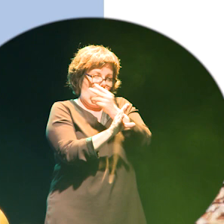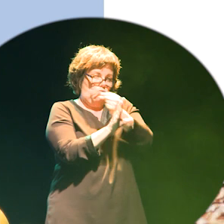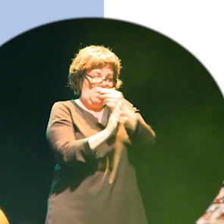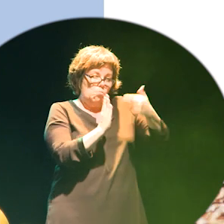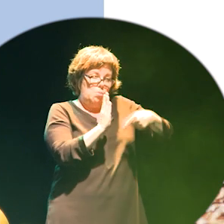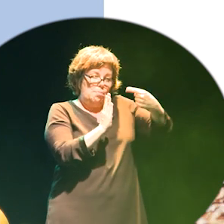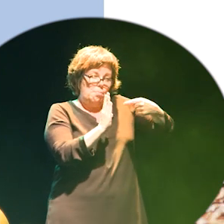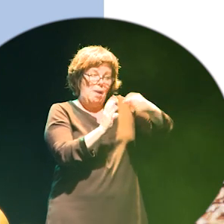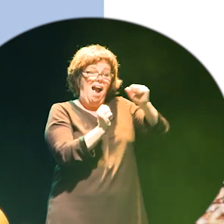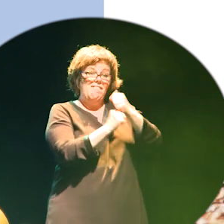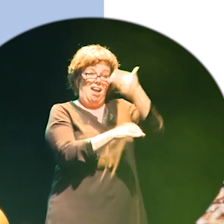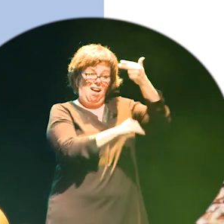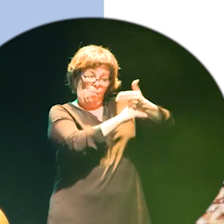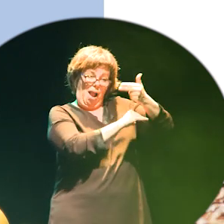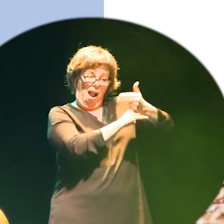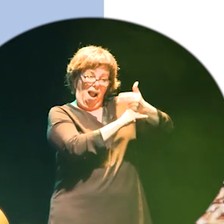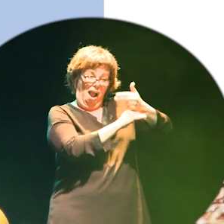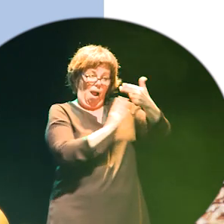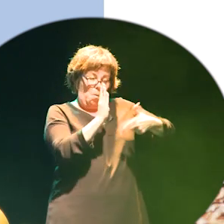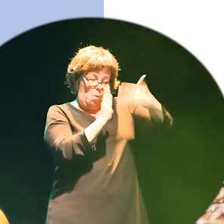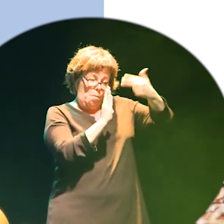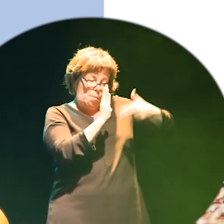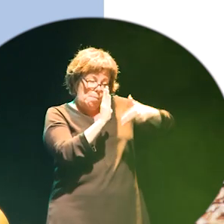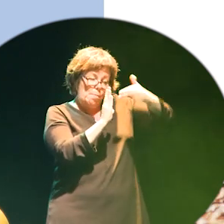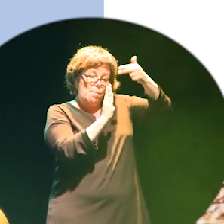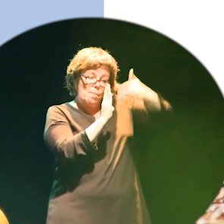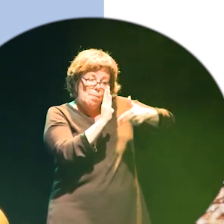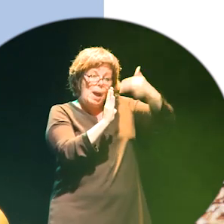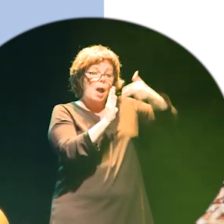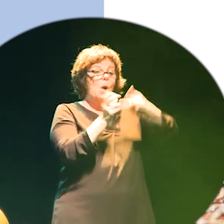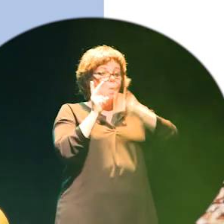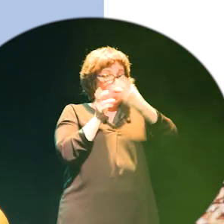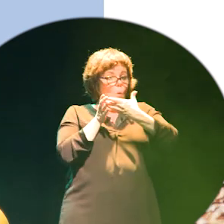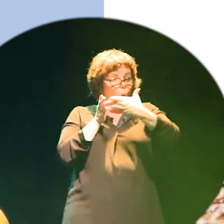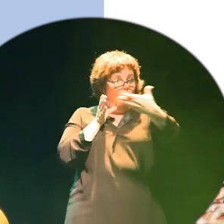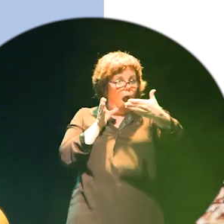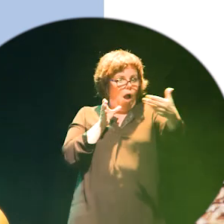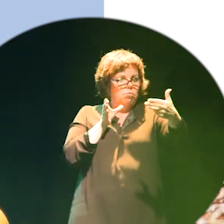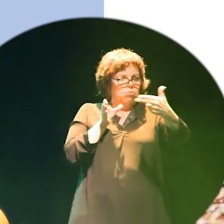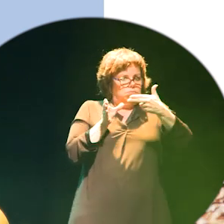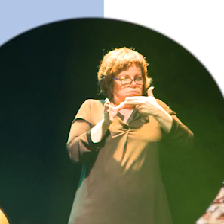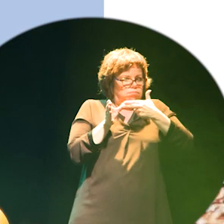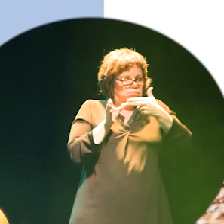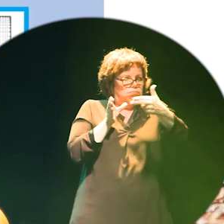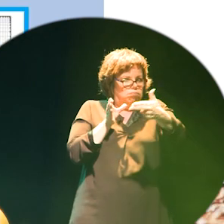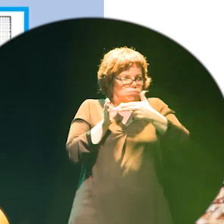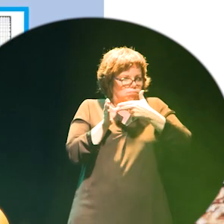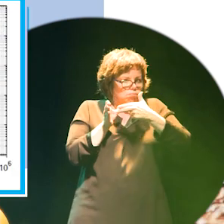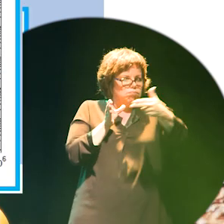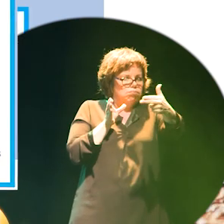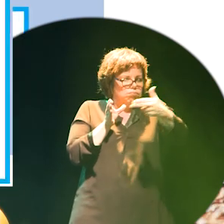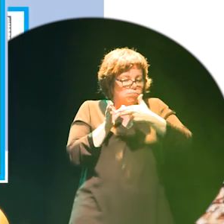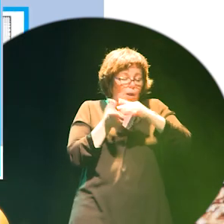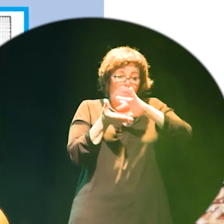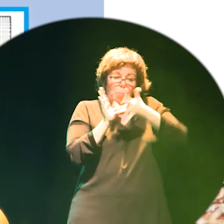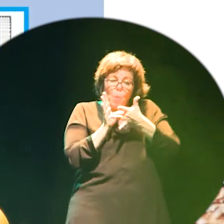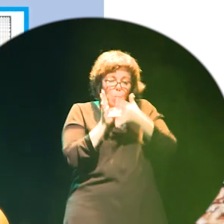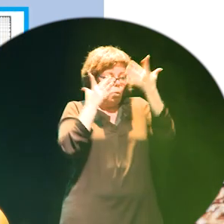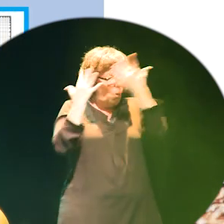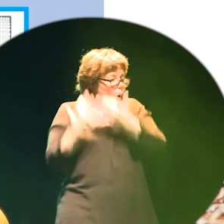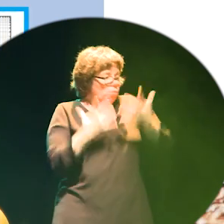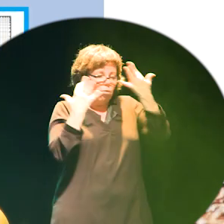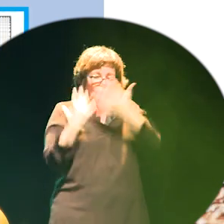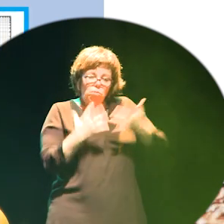caméra permet de prendre en photo les cellules de plus grande taille pour une identification taxonomique. Toutes les particules sont